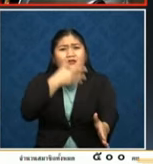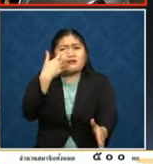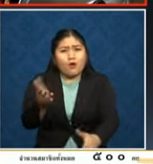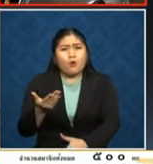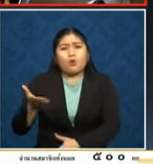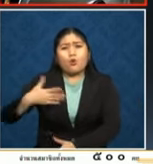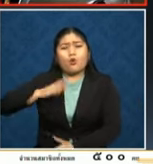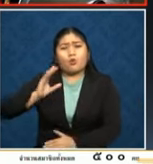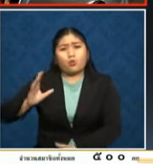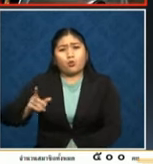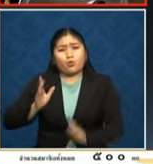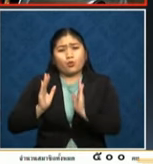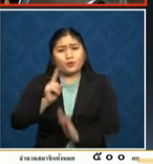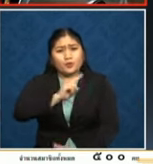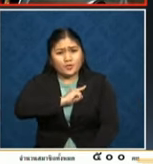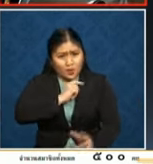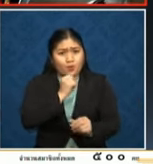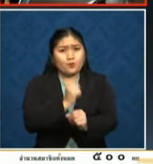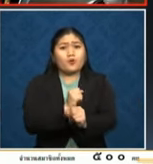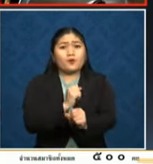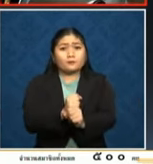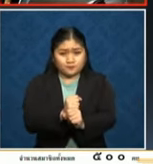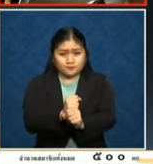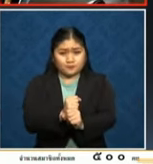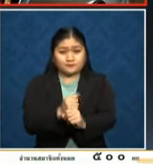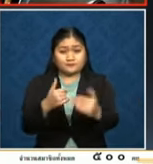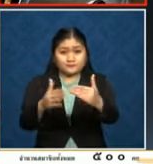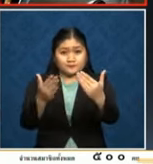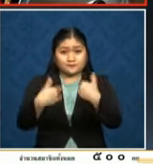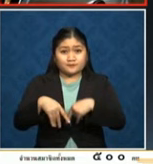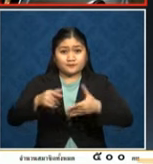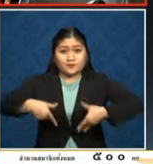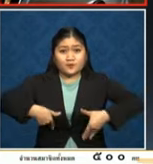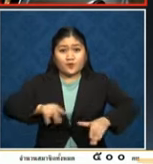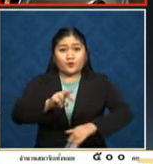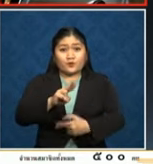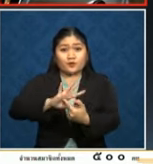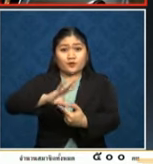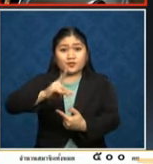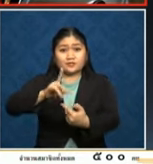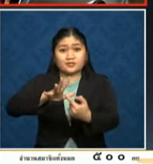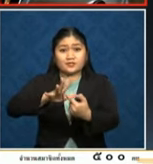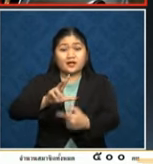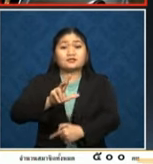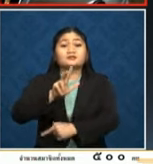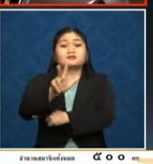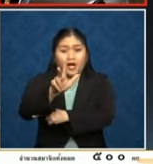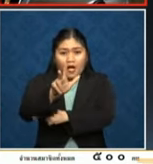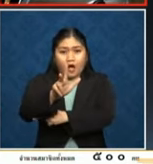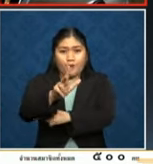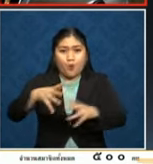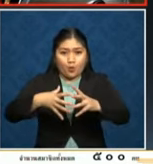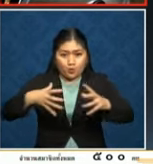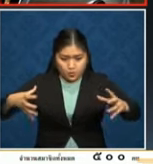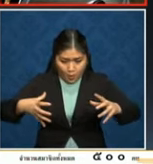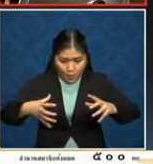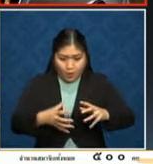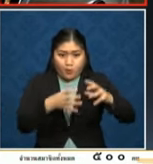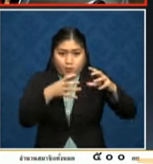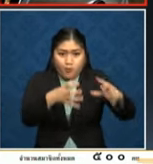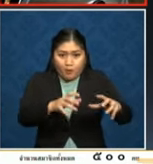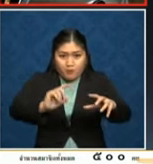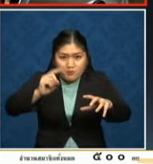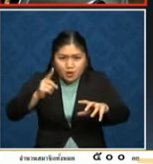านที่เกี่ยวข้องมาดำเนินการด้วยครับเรื่องต่อไปครับซอยรัชดา3นะครับมีการวางท่อประปาใหม่ตรงนี้มีคนร้องเรียนมากมายนะครับ